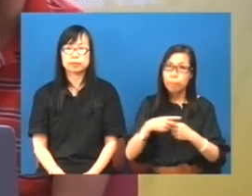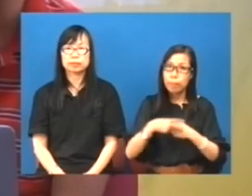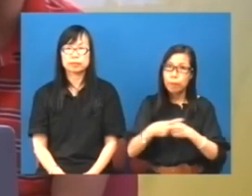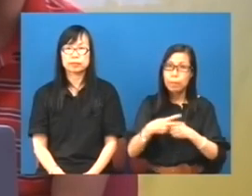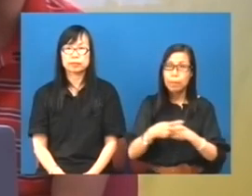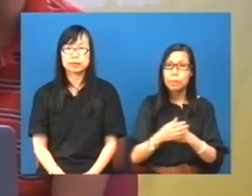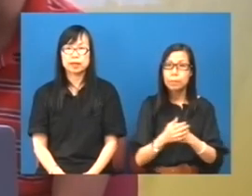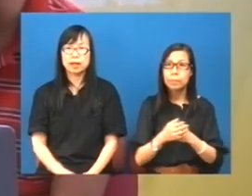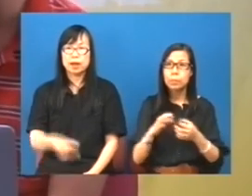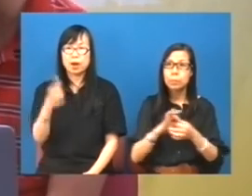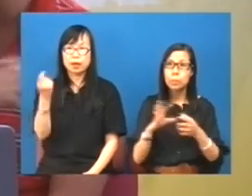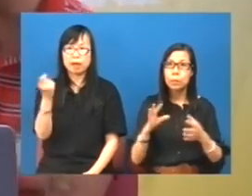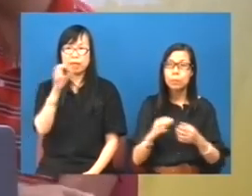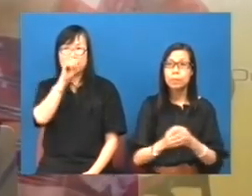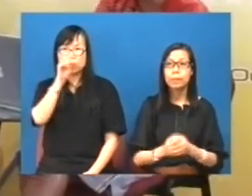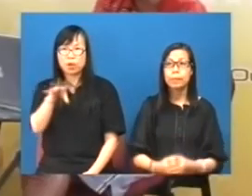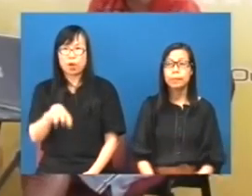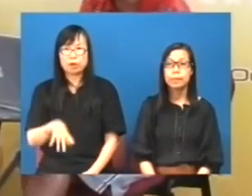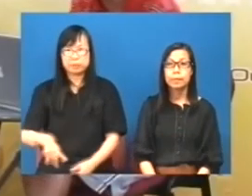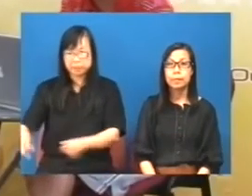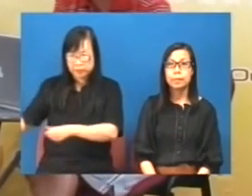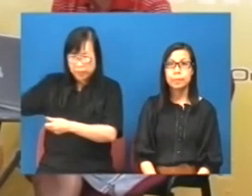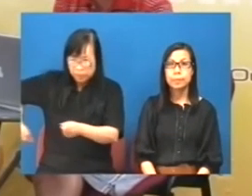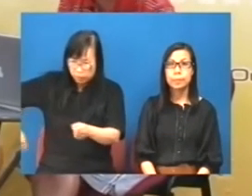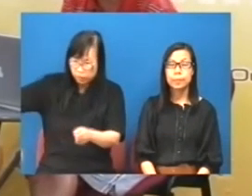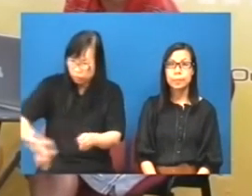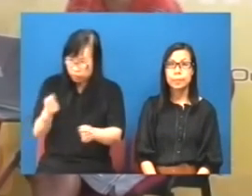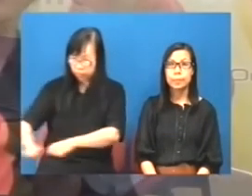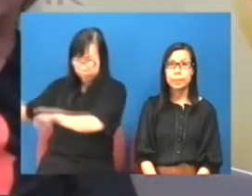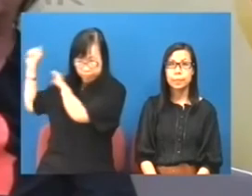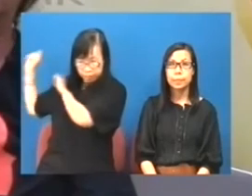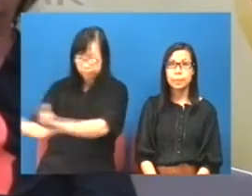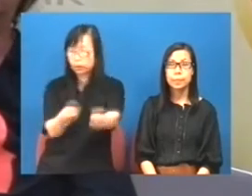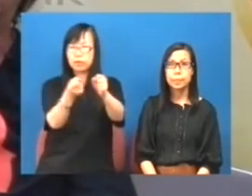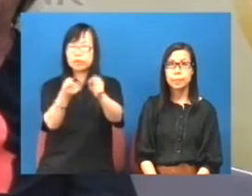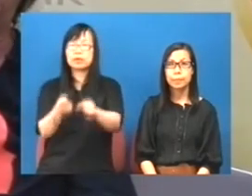設施很簡單的你高爾夫球即是粉領的高爾夫球場